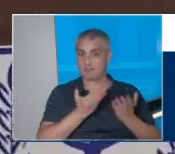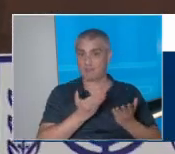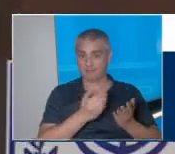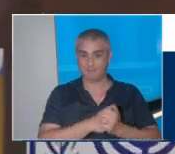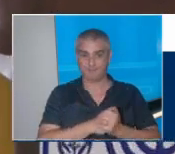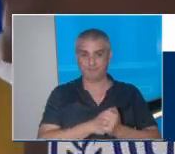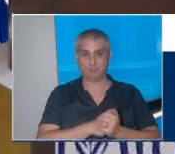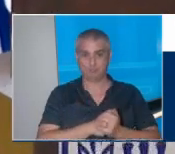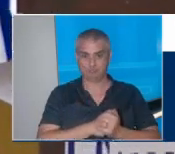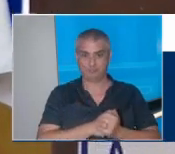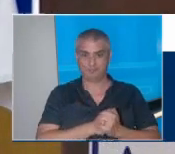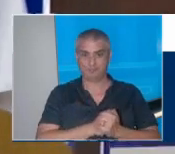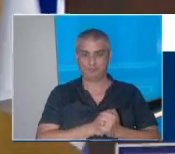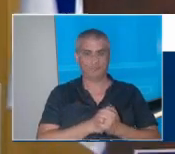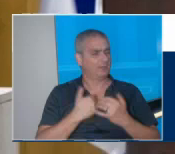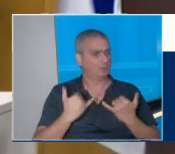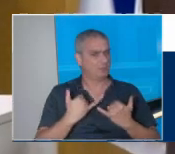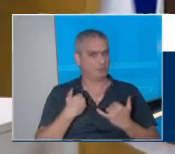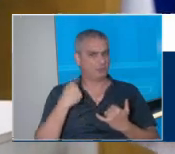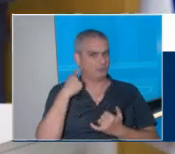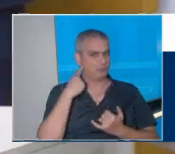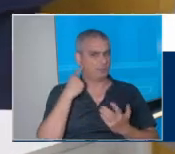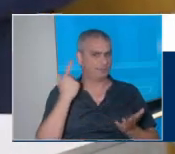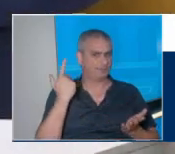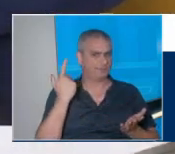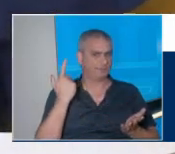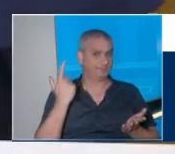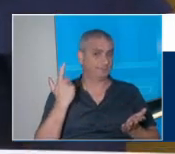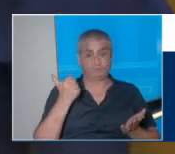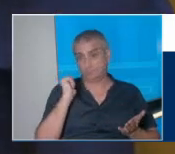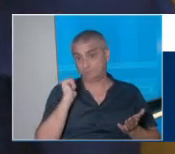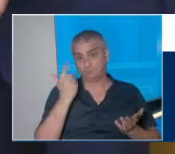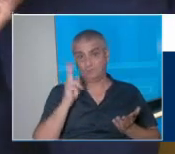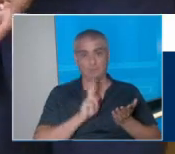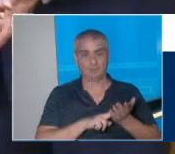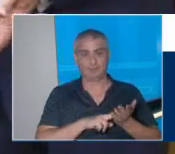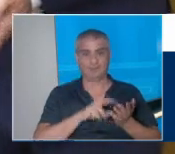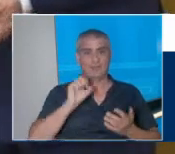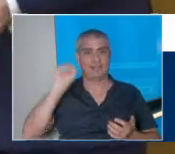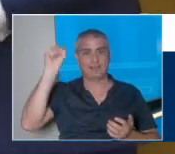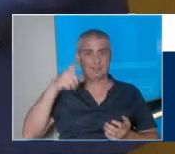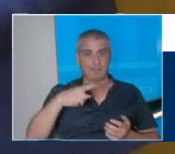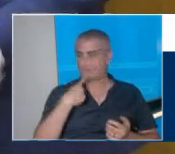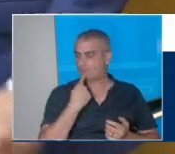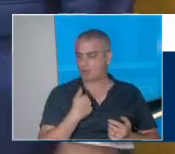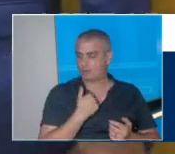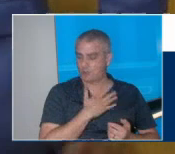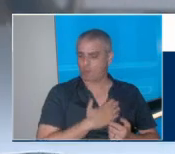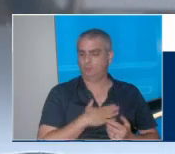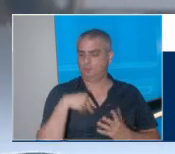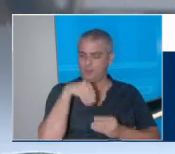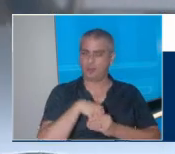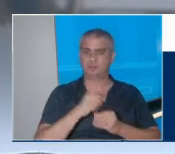הללו. היום אנחנו שומעים אתמול, יותר נכון, את איתמר בן גביר אומר, אני רוצה